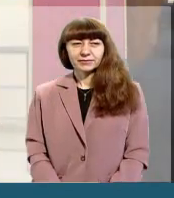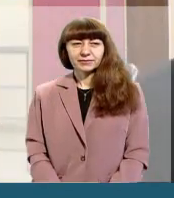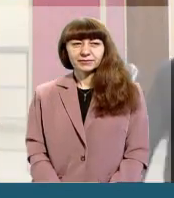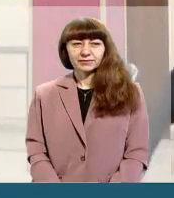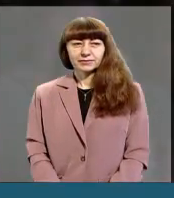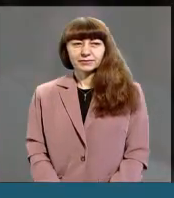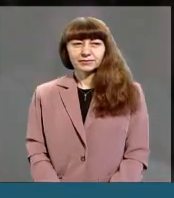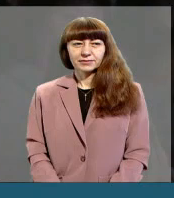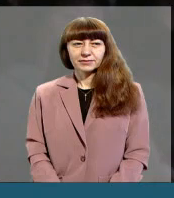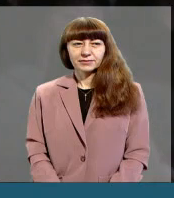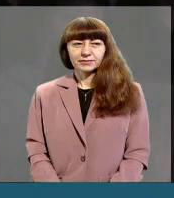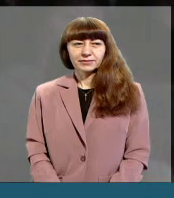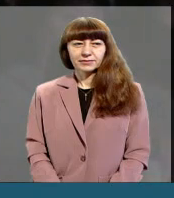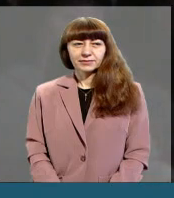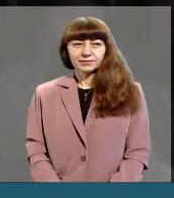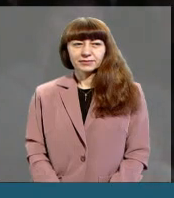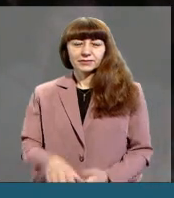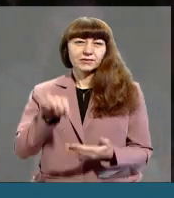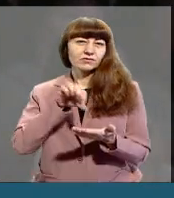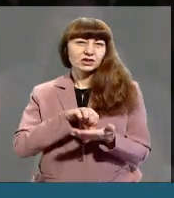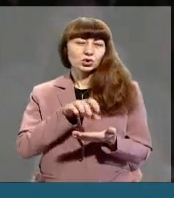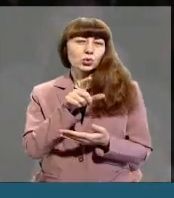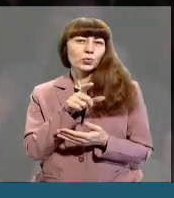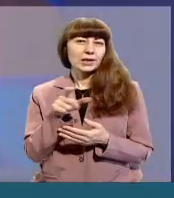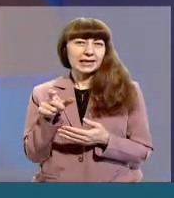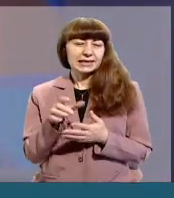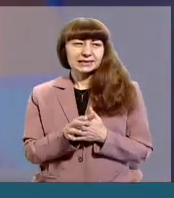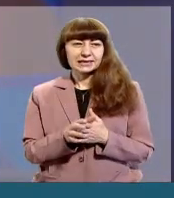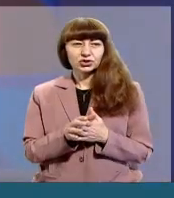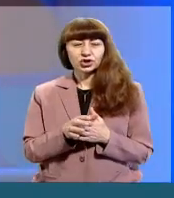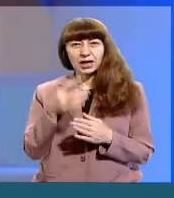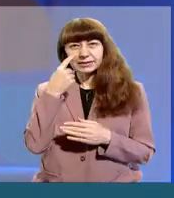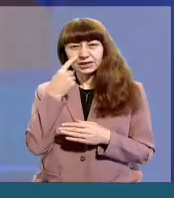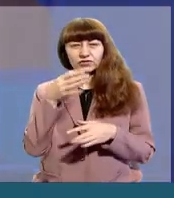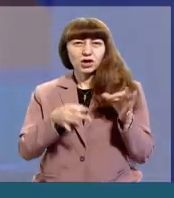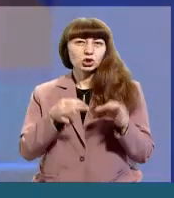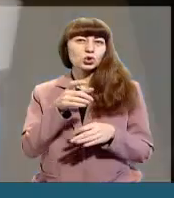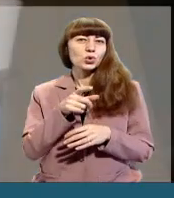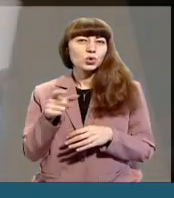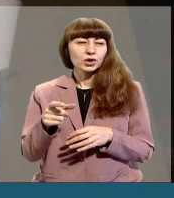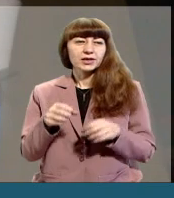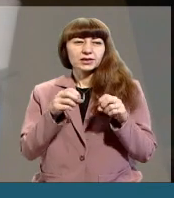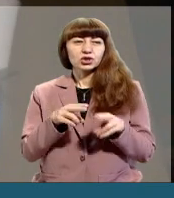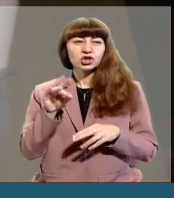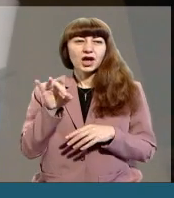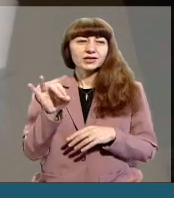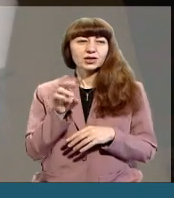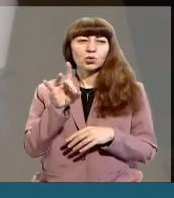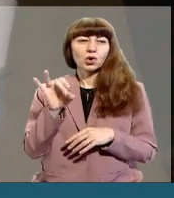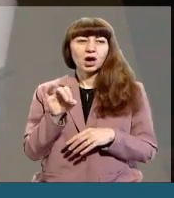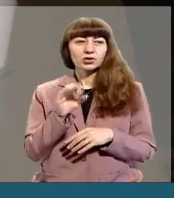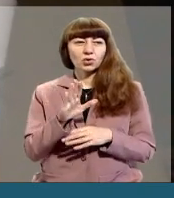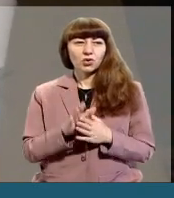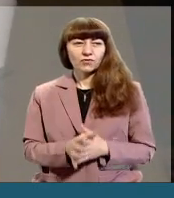Мәулен. Қатысушылардың өнерін әділ қазы алқасы бағалады. Олардың ішінде арнайы шақыртылған Жан Мұқанов та бар. Ол кино